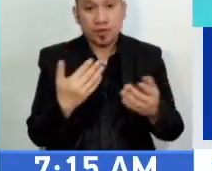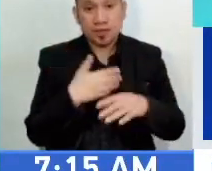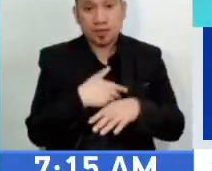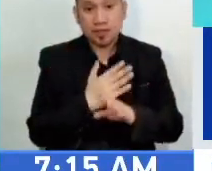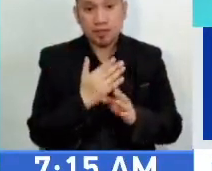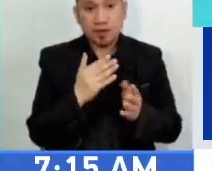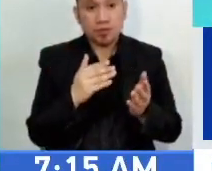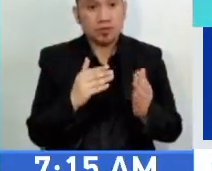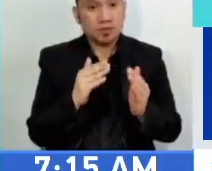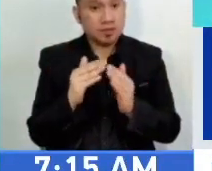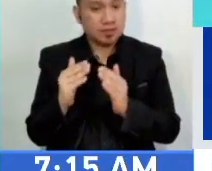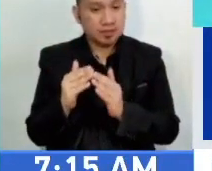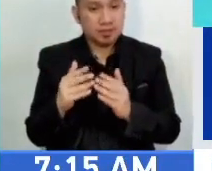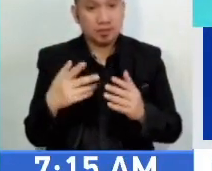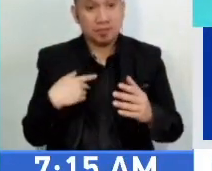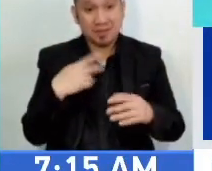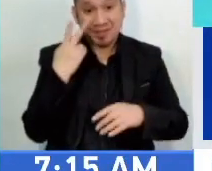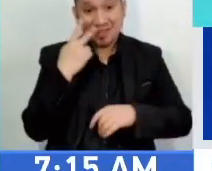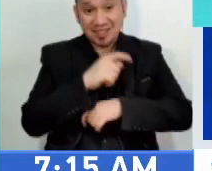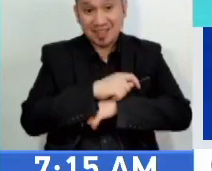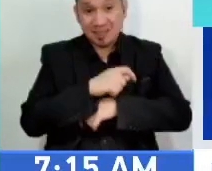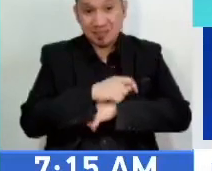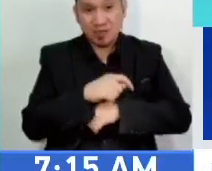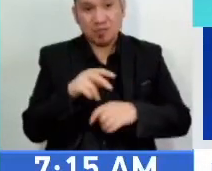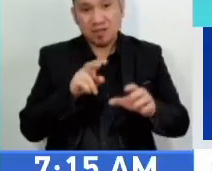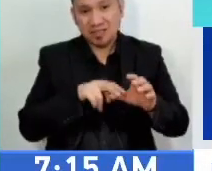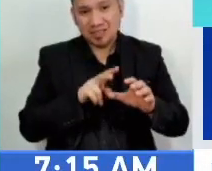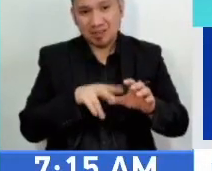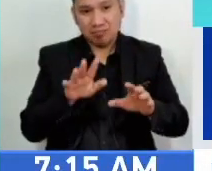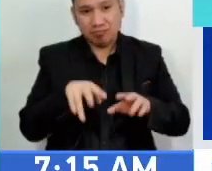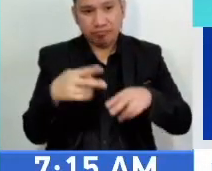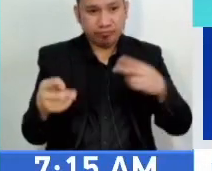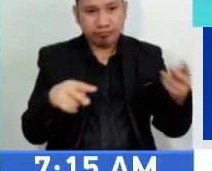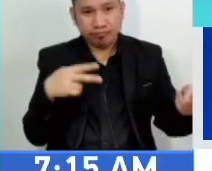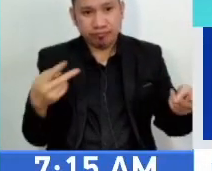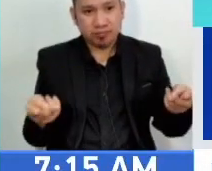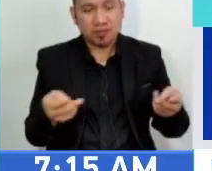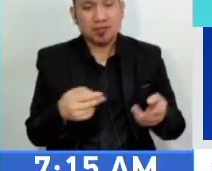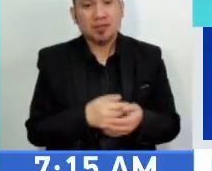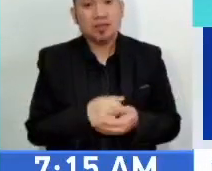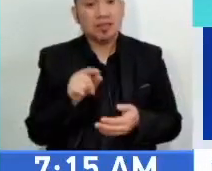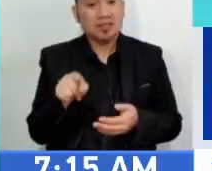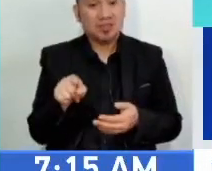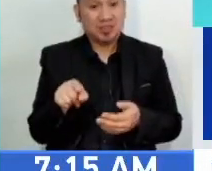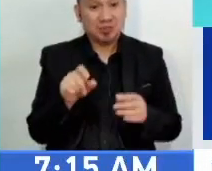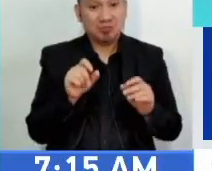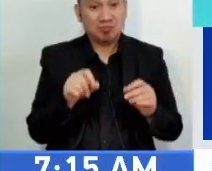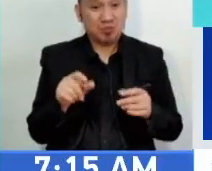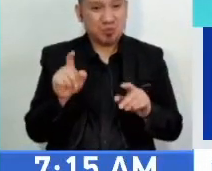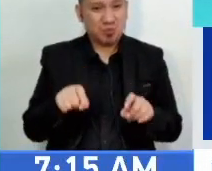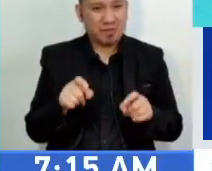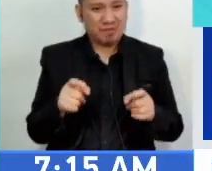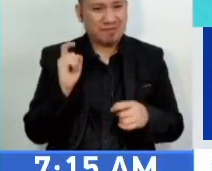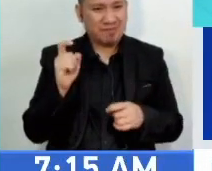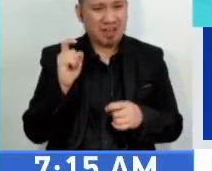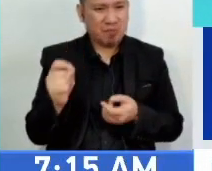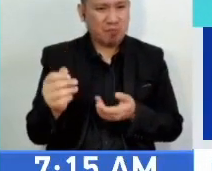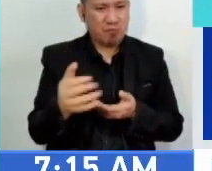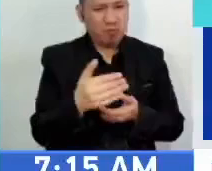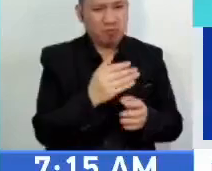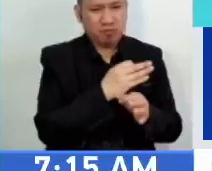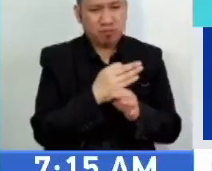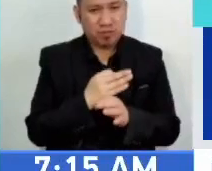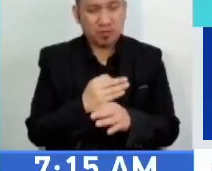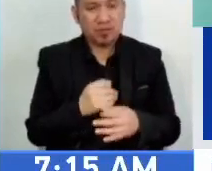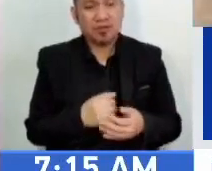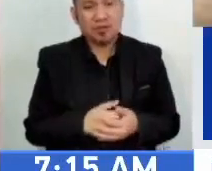at upuan sa night market. Nagkumahog din ang mga tindera na iligpit ang kanilang mga paninda. Paliwanag ng Pag-asa, localized thunderstorms